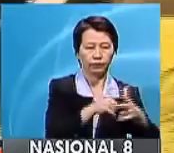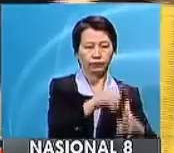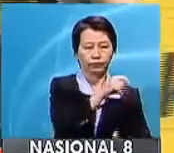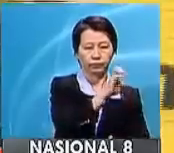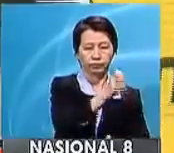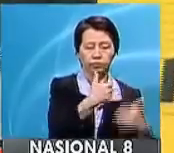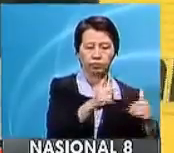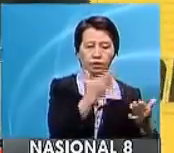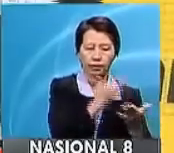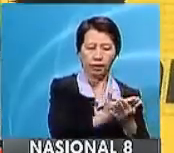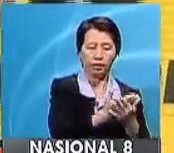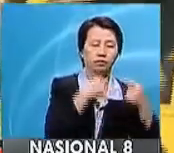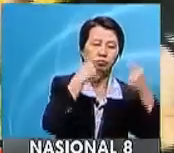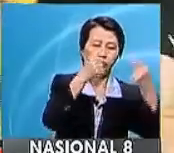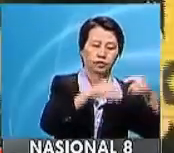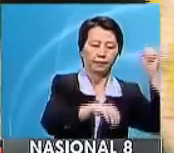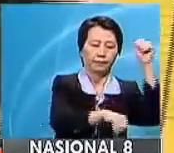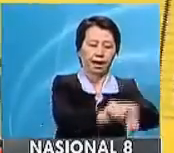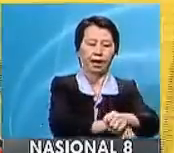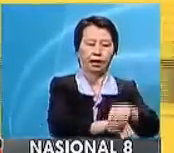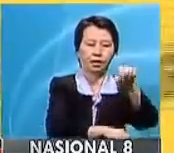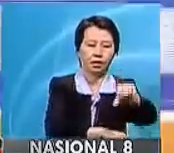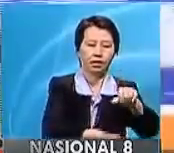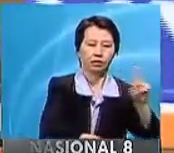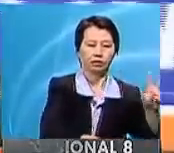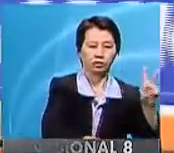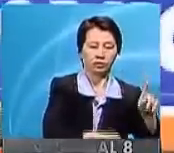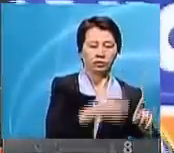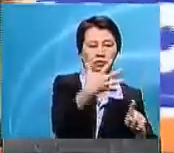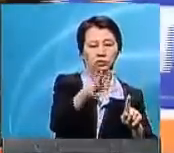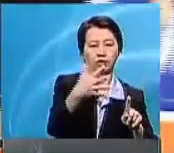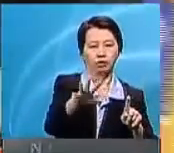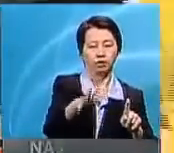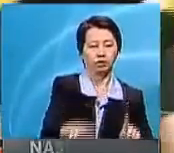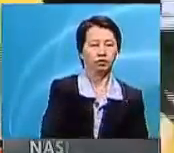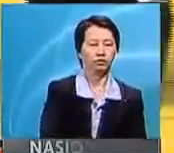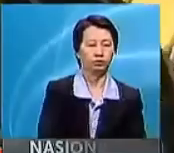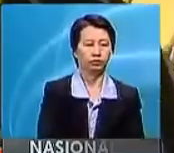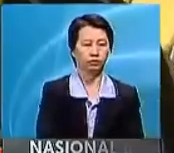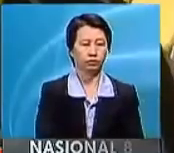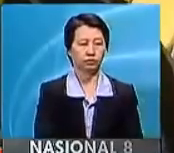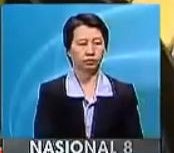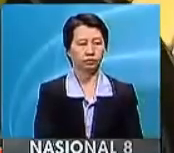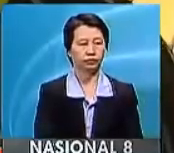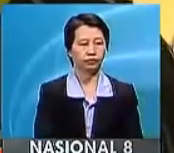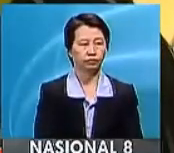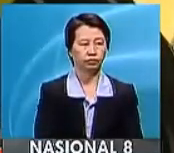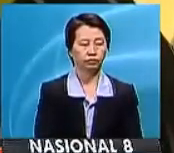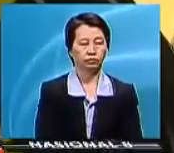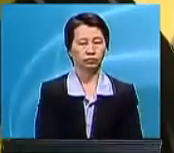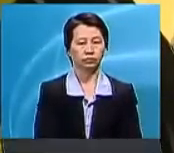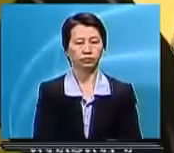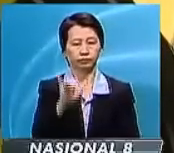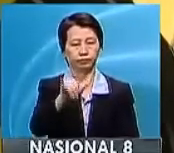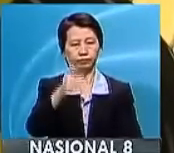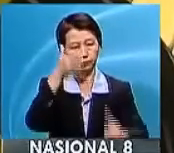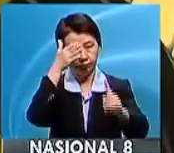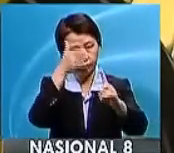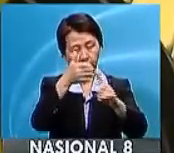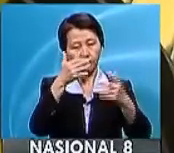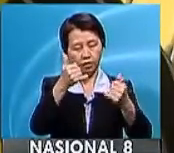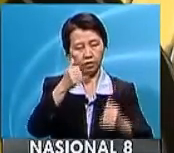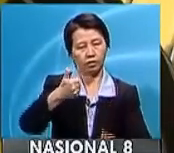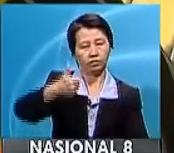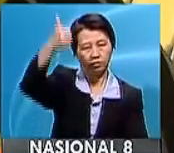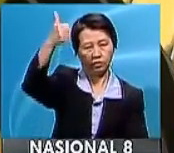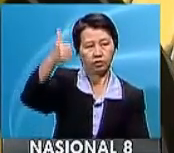e beraksi Cemerlang dan berjaya melengkapkan kemenangan dengan 2115 target memang nak Champion lah